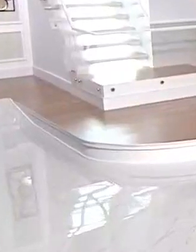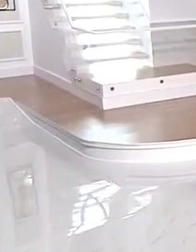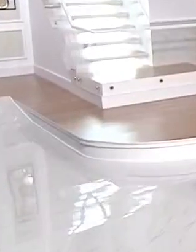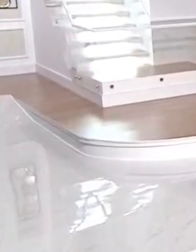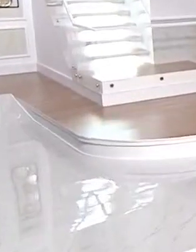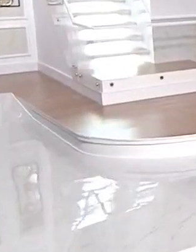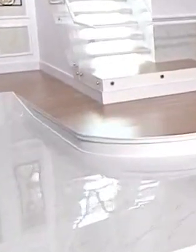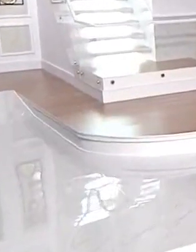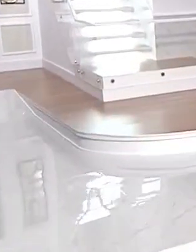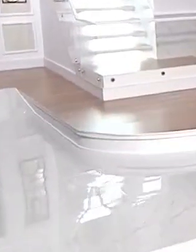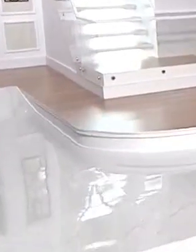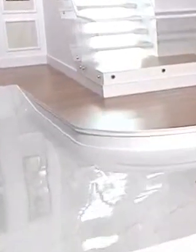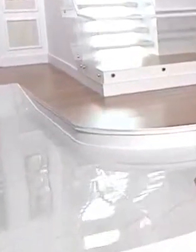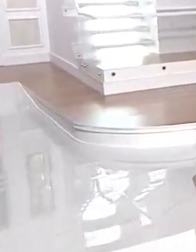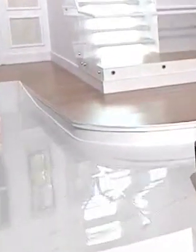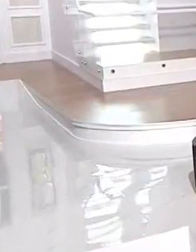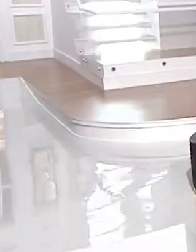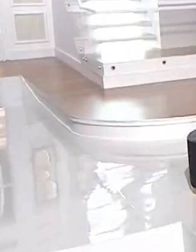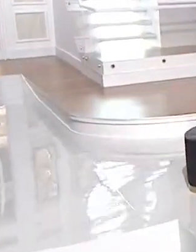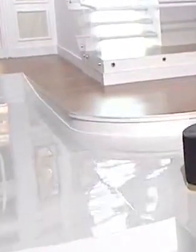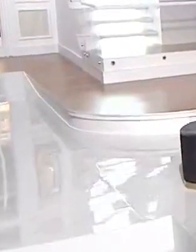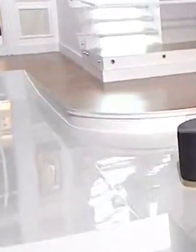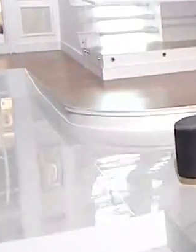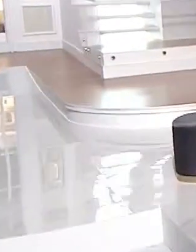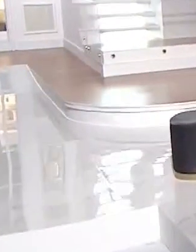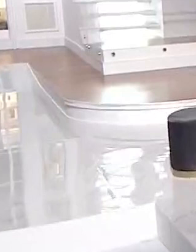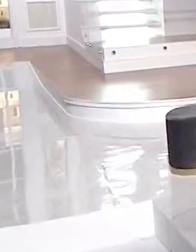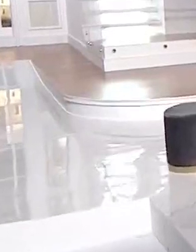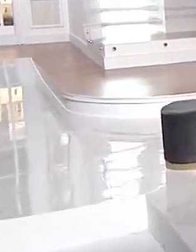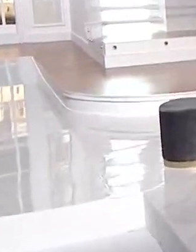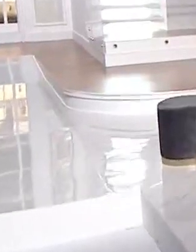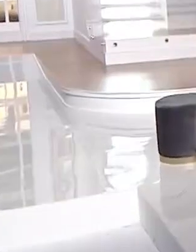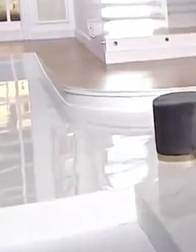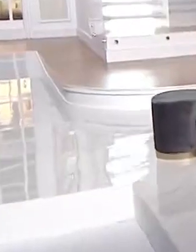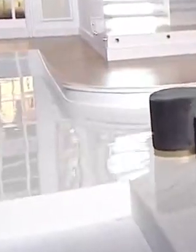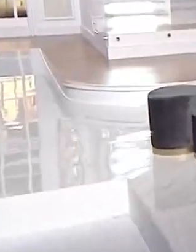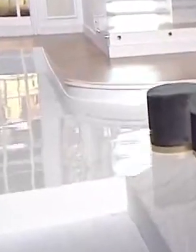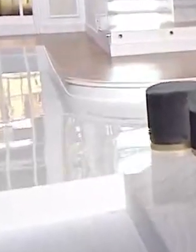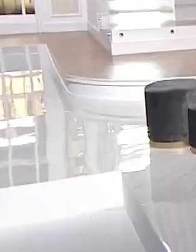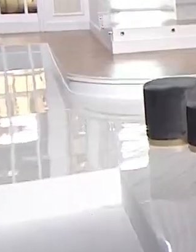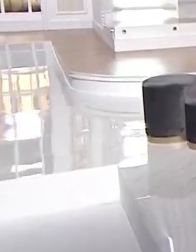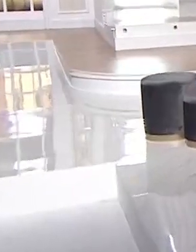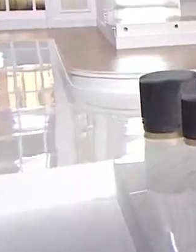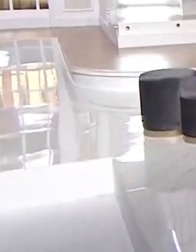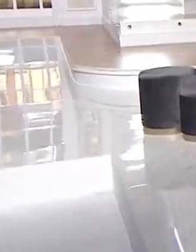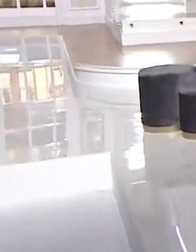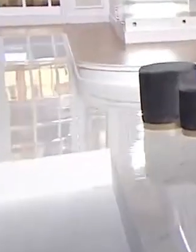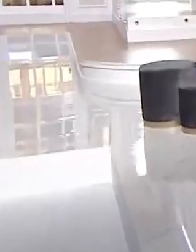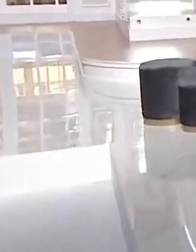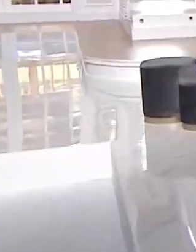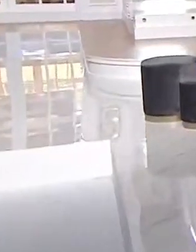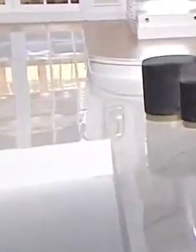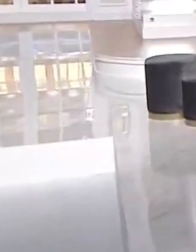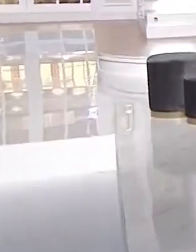يا عمان يا بلادي ولا مثلك بلد، يا راسنا العالي